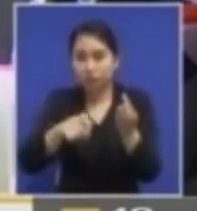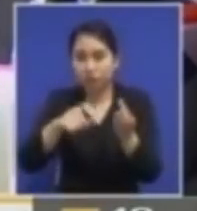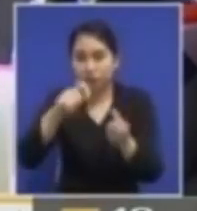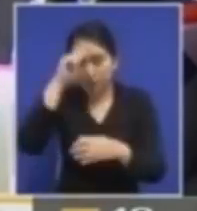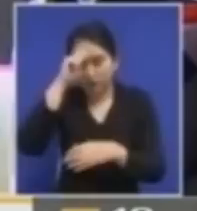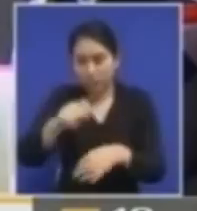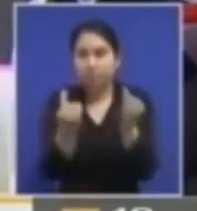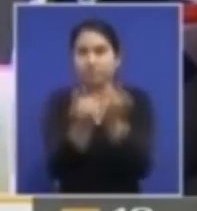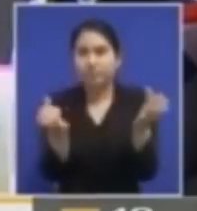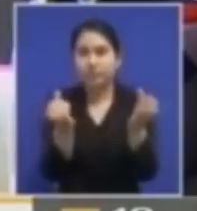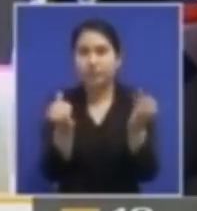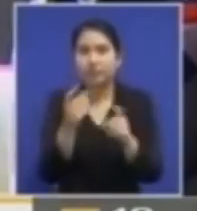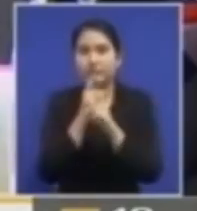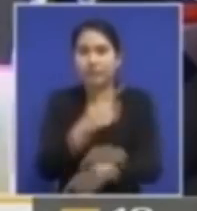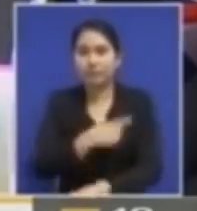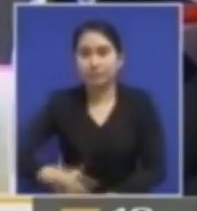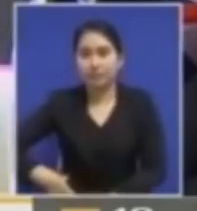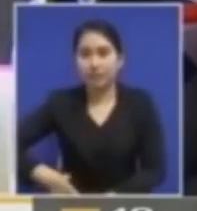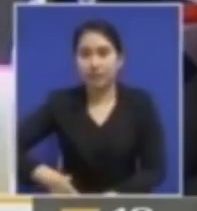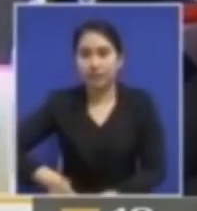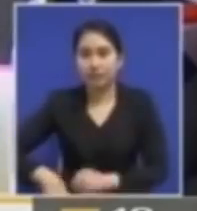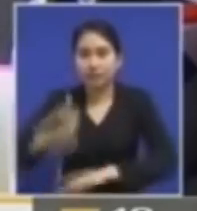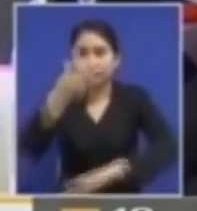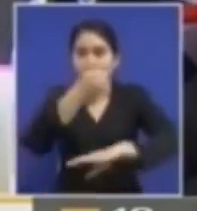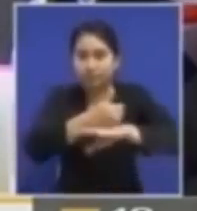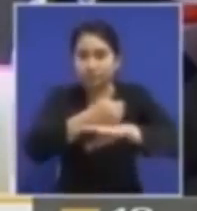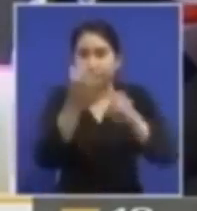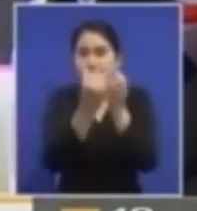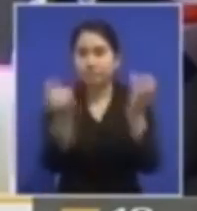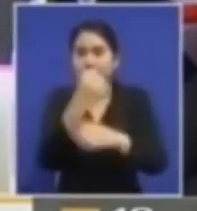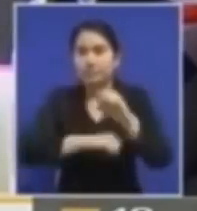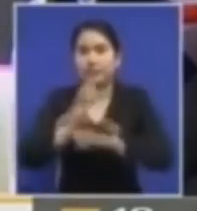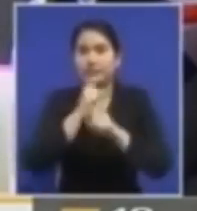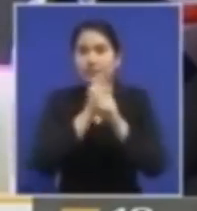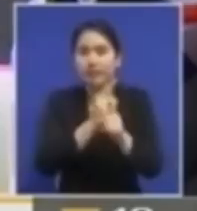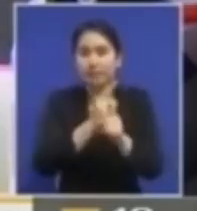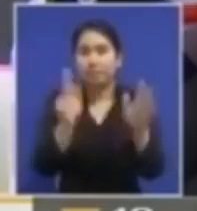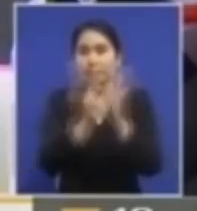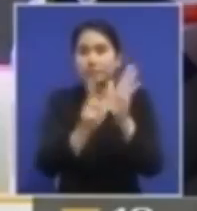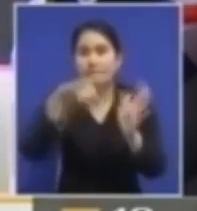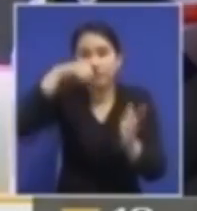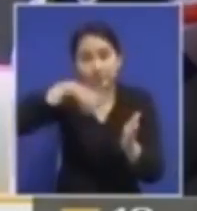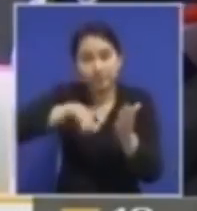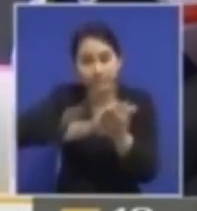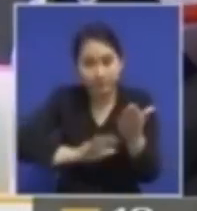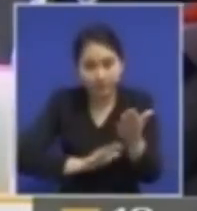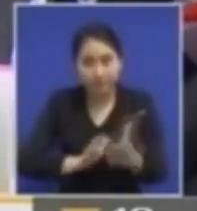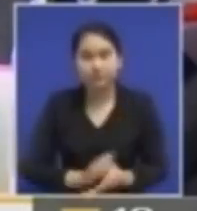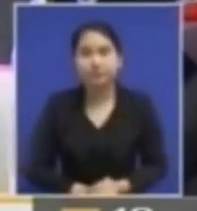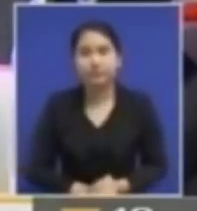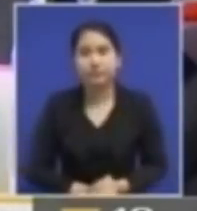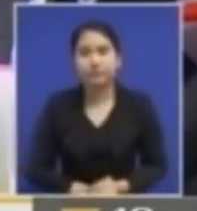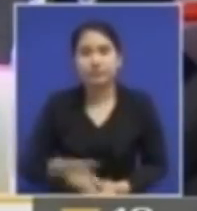ประมุขและปฏิบัติตามรัฐธรรมนูญแห่งราชอาณาจักรไทยต้องยึดถือผลประโยชน์